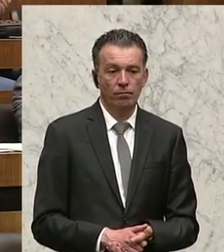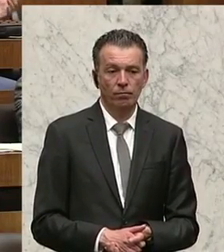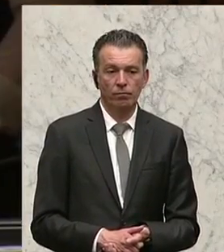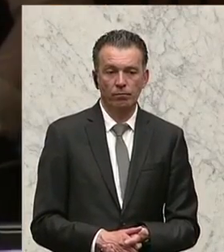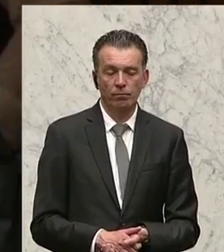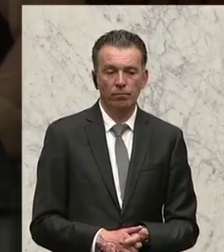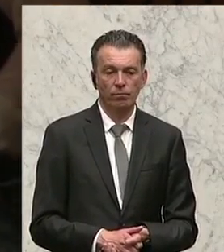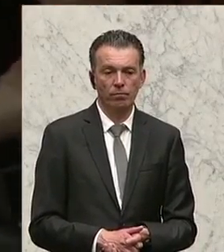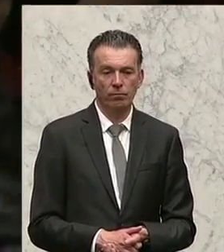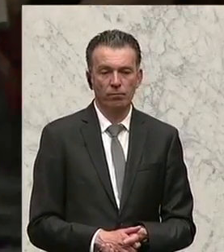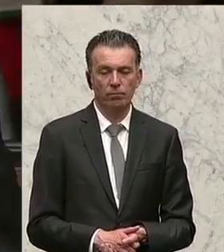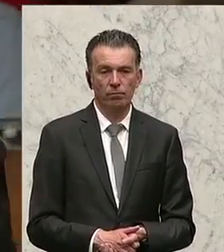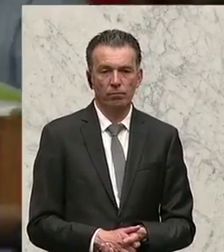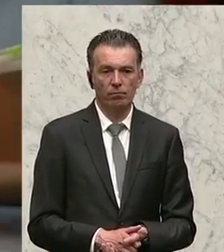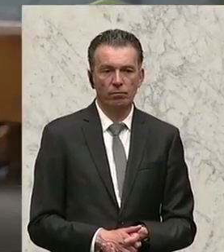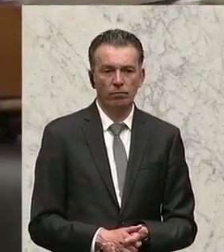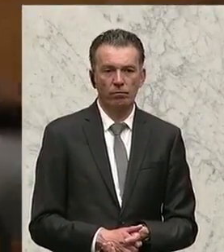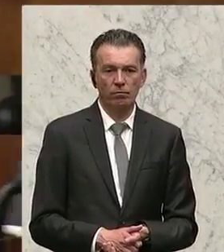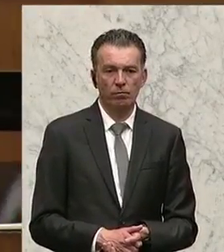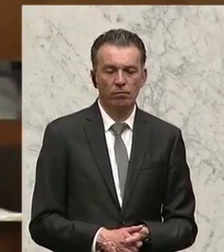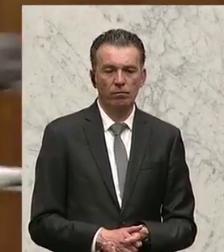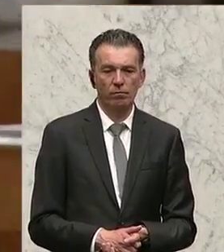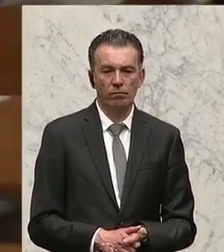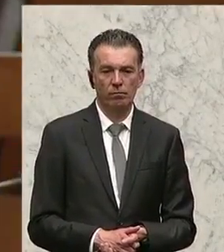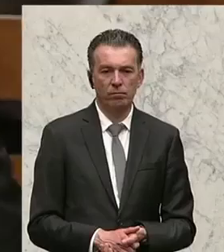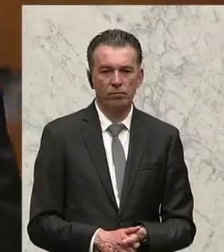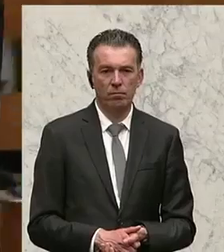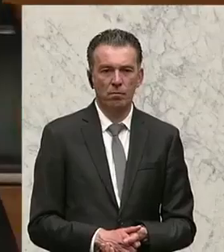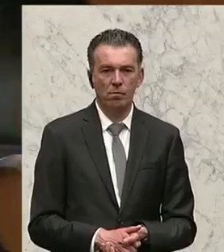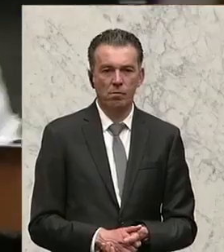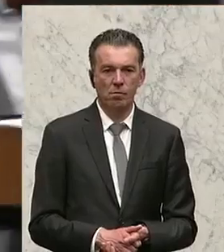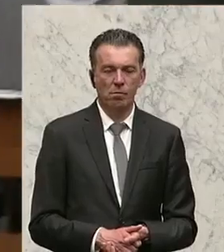Argumentiert Axel Kasek, der Wirtschaftssprecher der FPÖ, als nächster Redner.